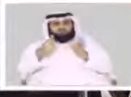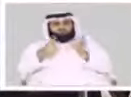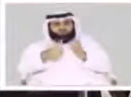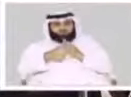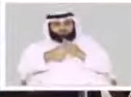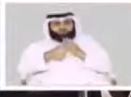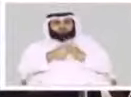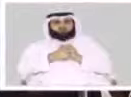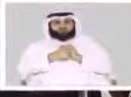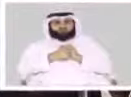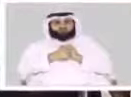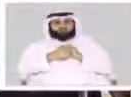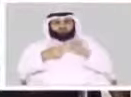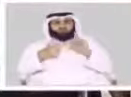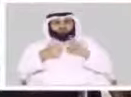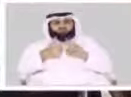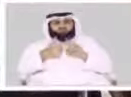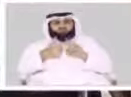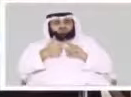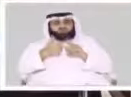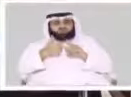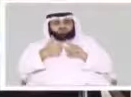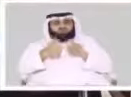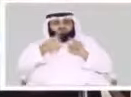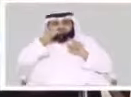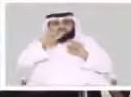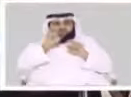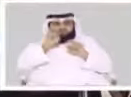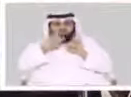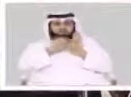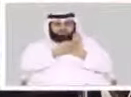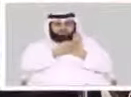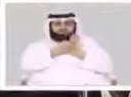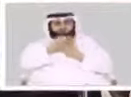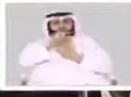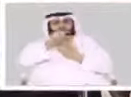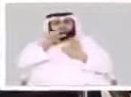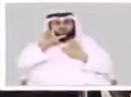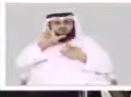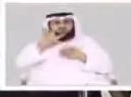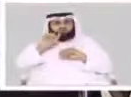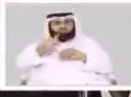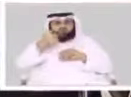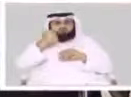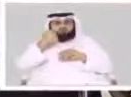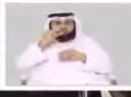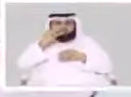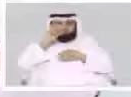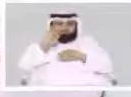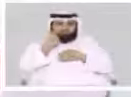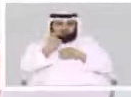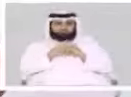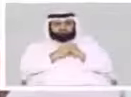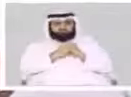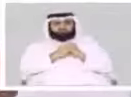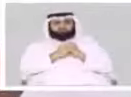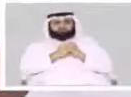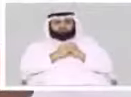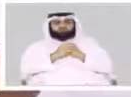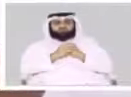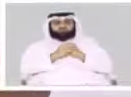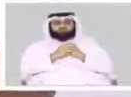الأول. الآيات في سورة المائدة قد جاءت في هذا العقد الأول حقيقة طرقتهم من